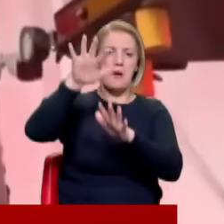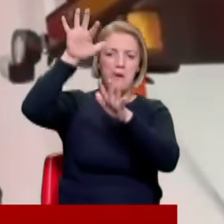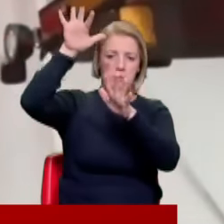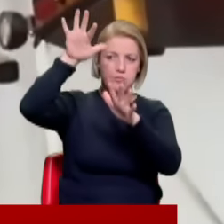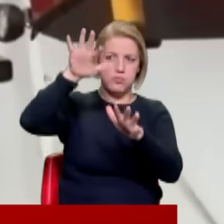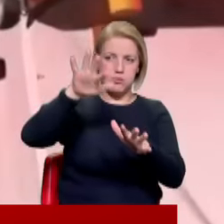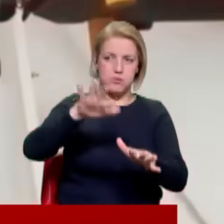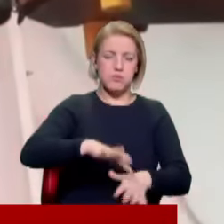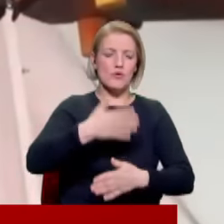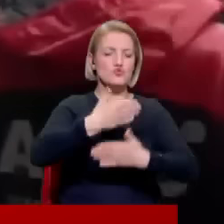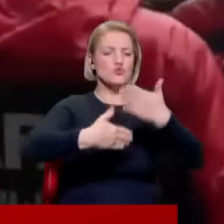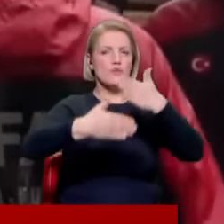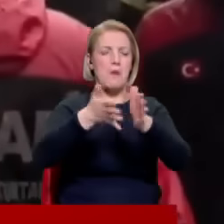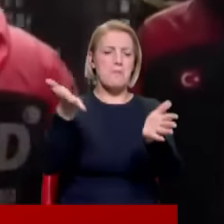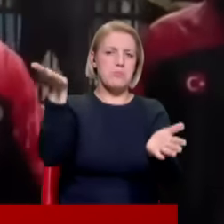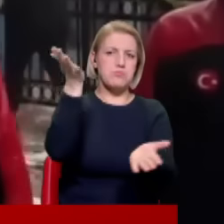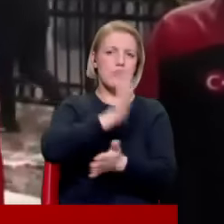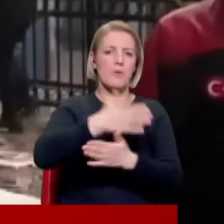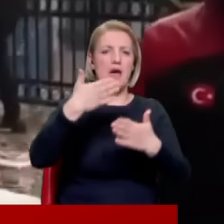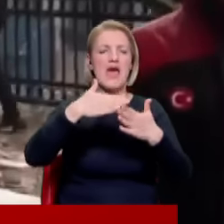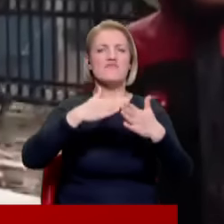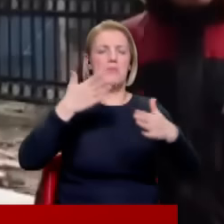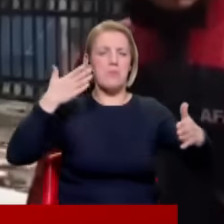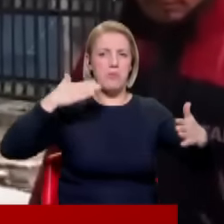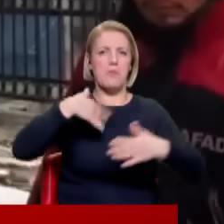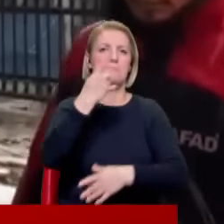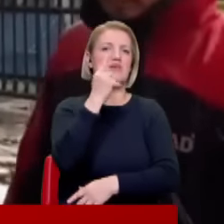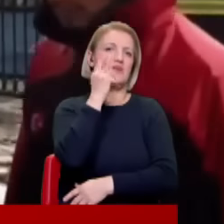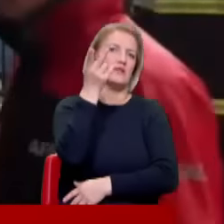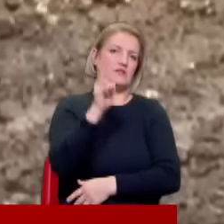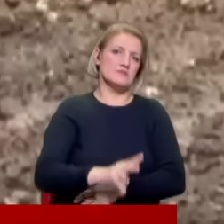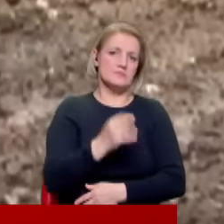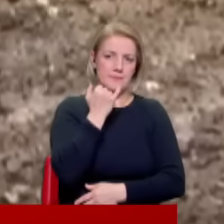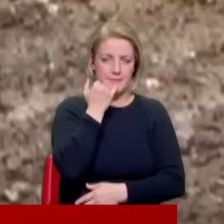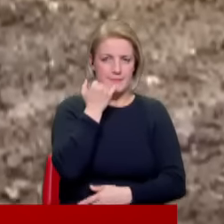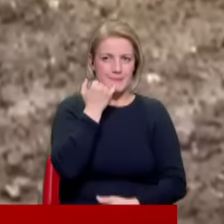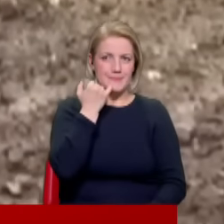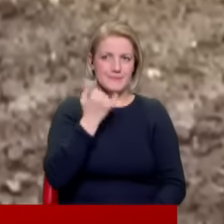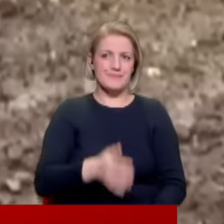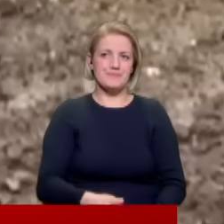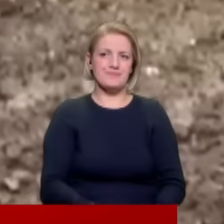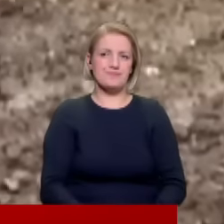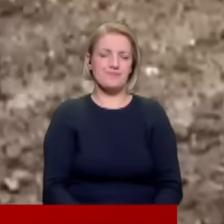yığını istinat duvarını da yıktı, dairelere girdi. Bir kişi hayatını kaybetti.